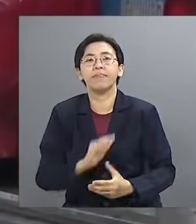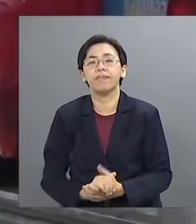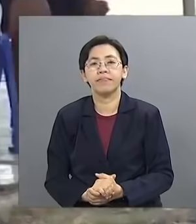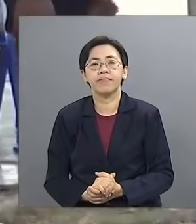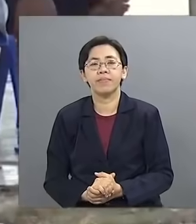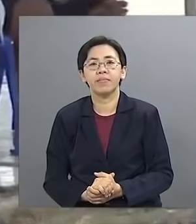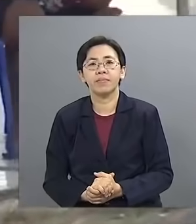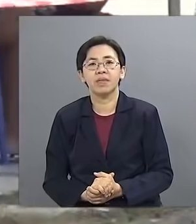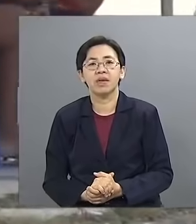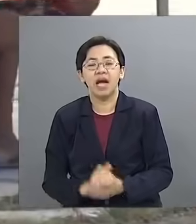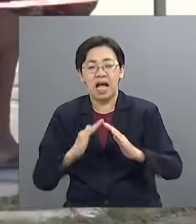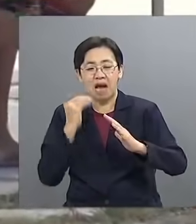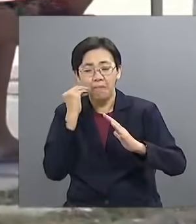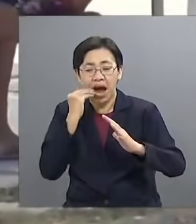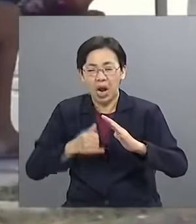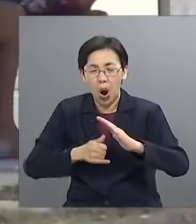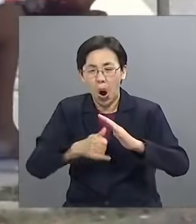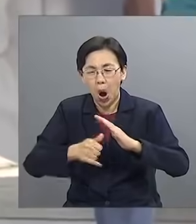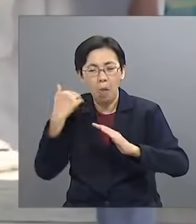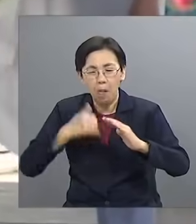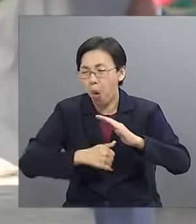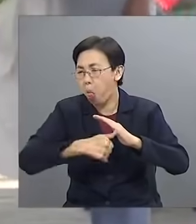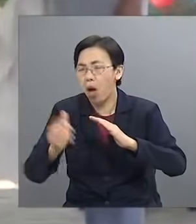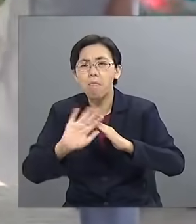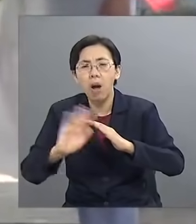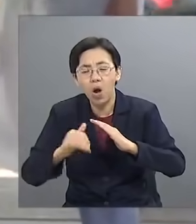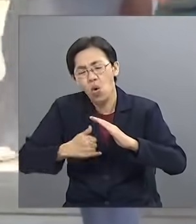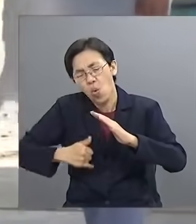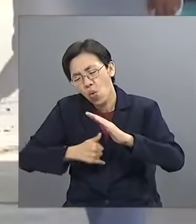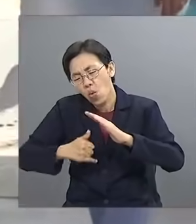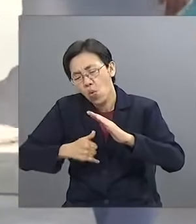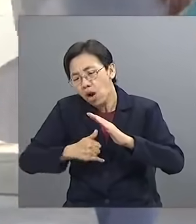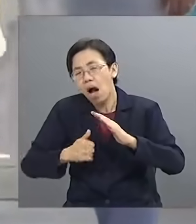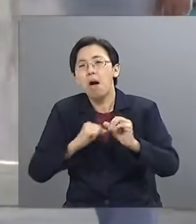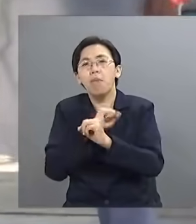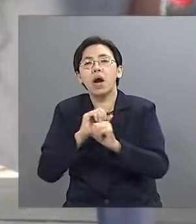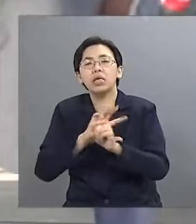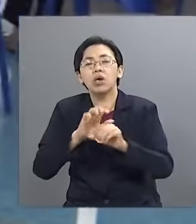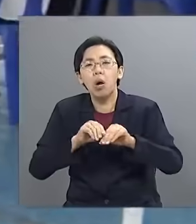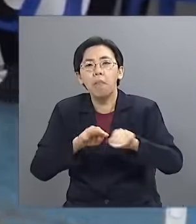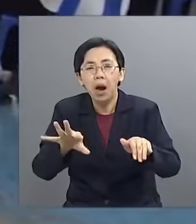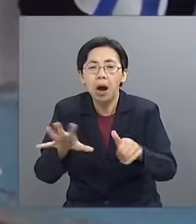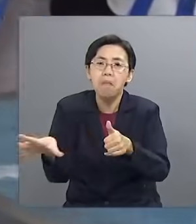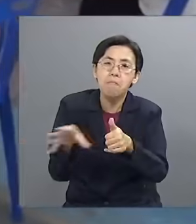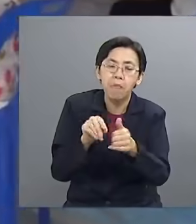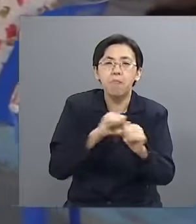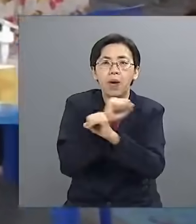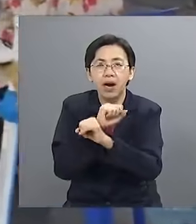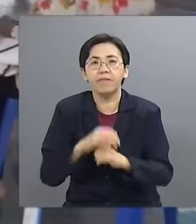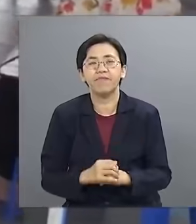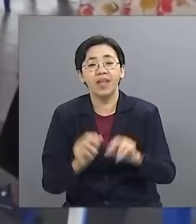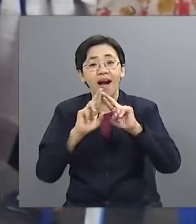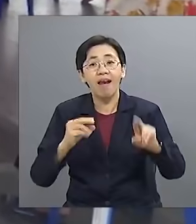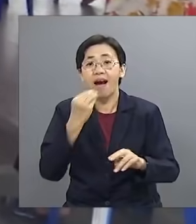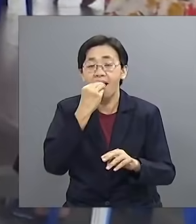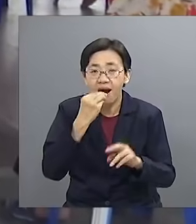จากบ้านให้มากที่สุดเพื่อลดการแพร่ระบาดนะครับผู้ประกอบการทุกคนทุกร้านต้อง